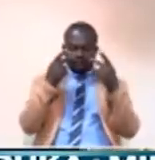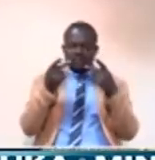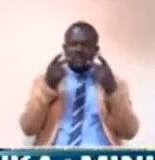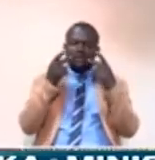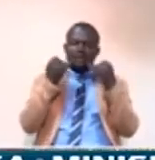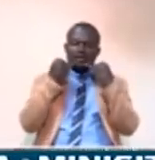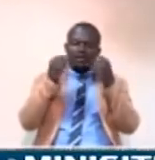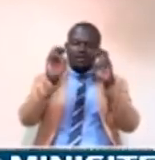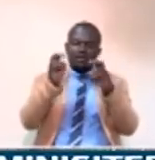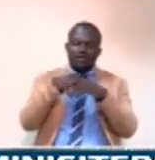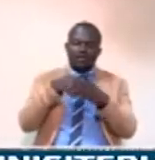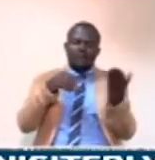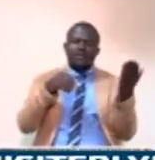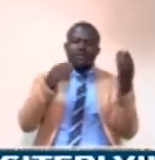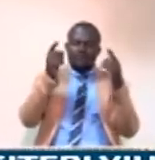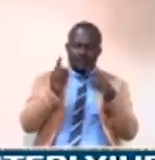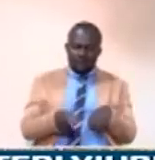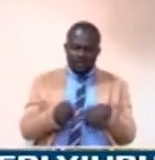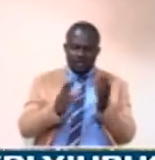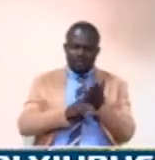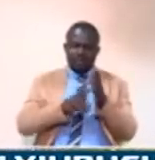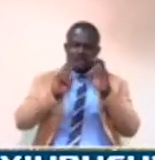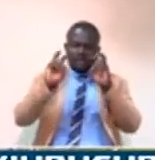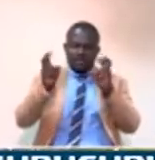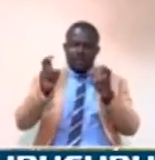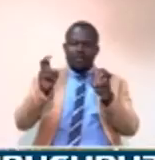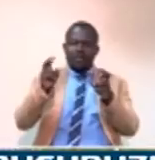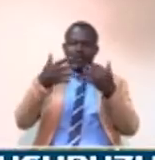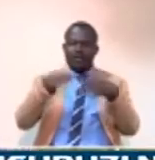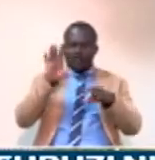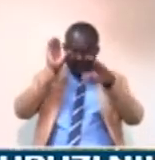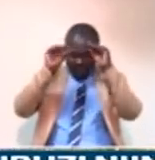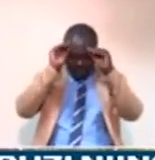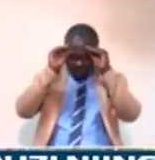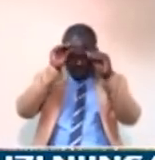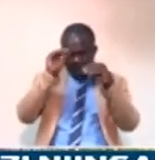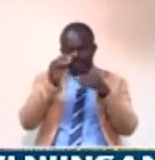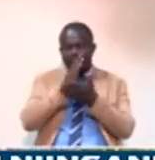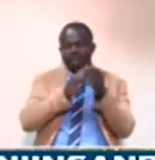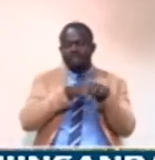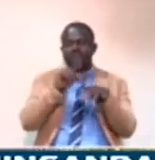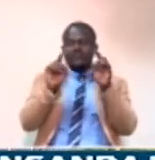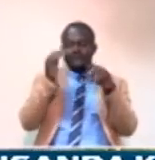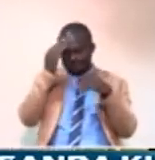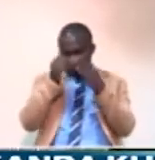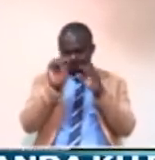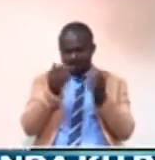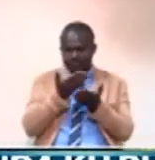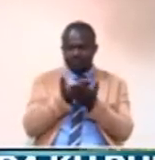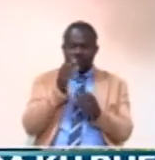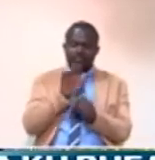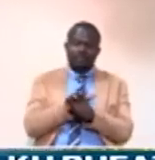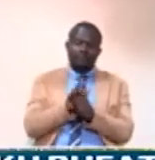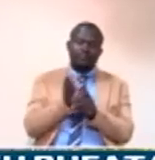ati zanike icyemeza yuko warangije kwiga. Rimwe na rimwe kuko wenda kudepoza kenshi